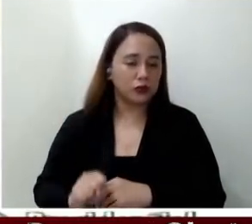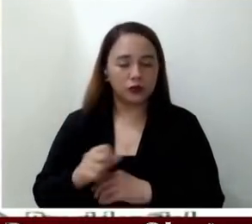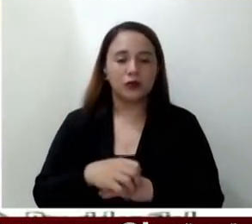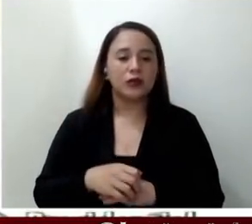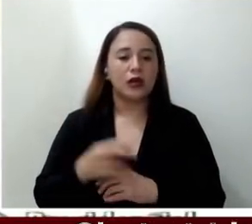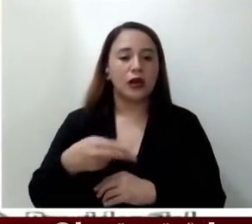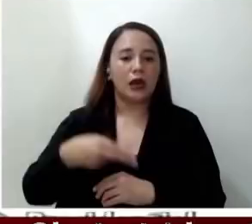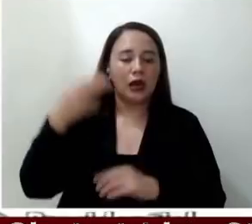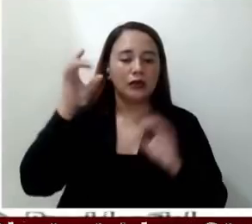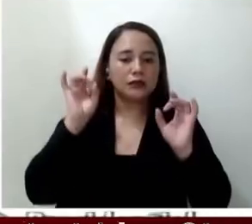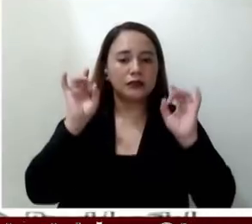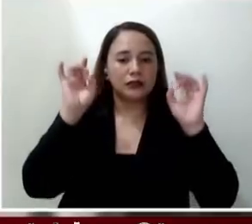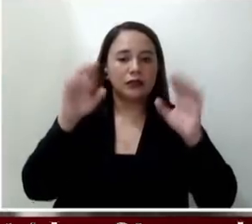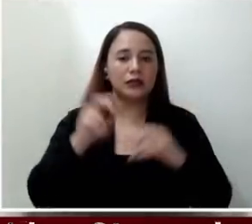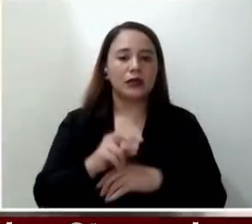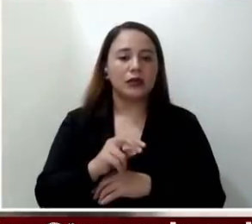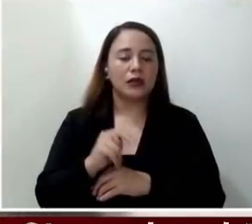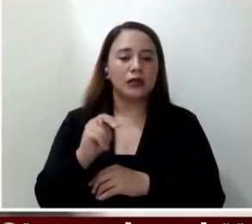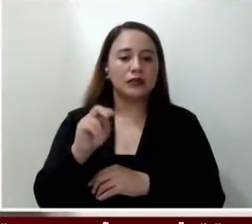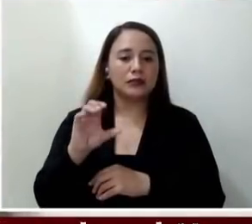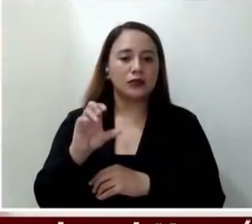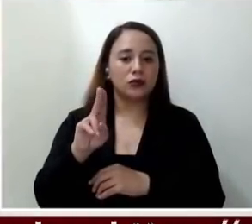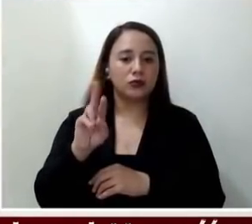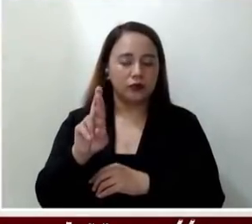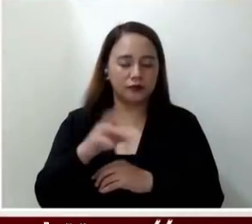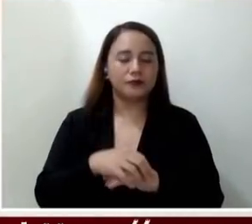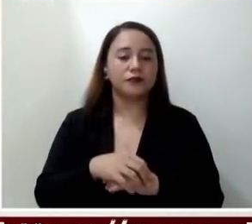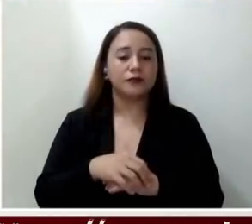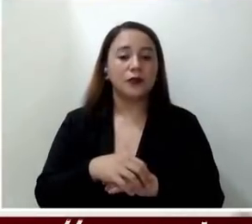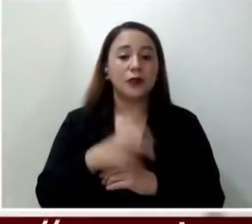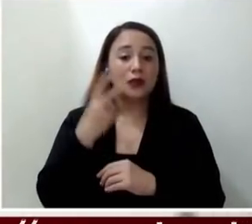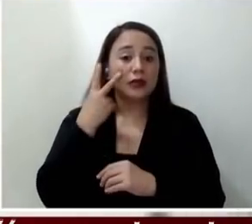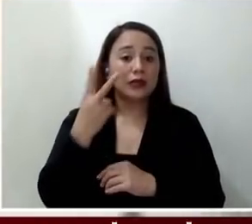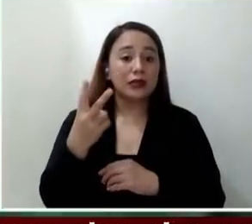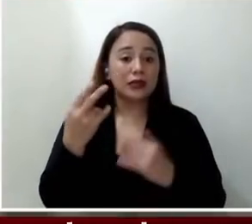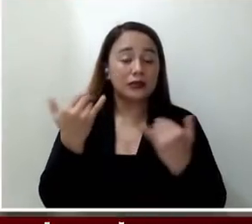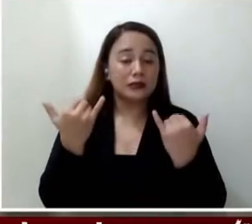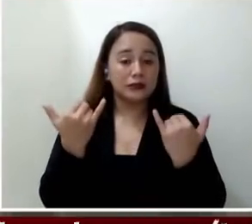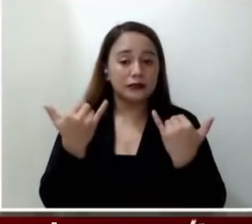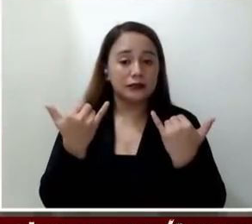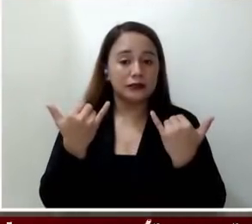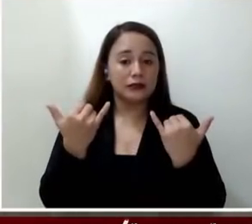risk HCUR. At dahil sa nakikita natin pagtaas